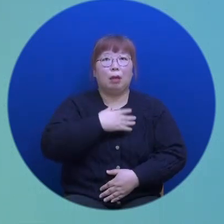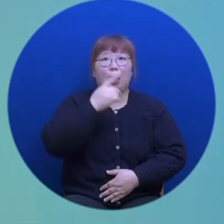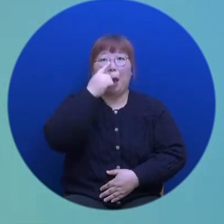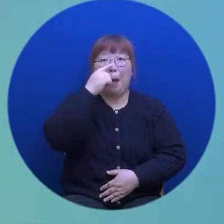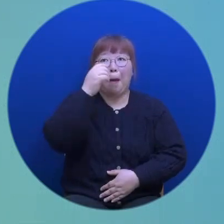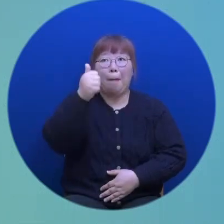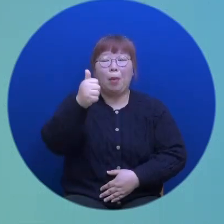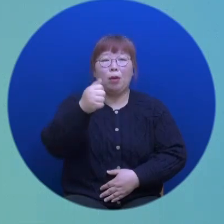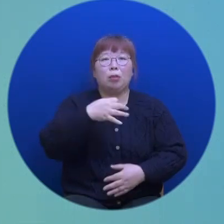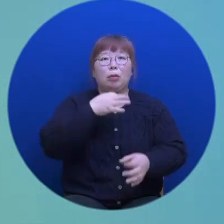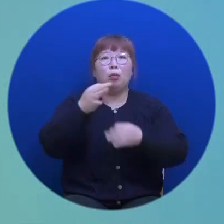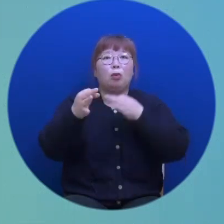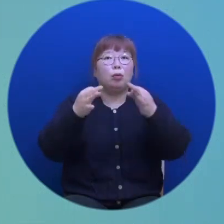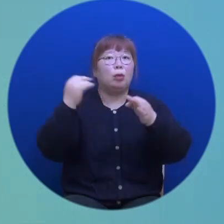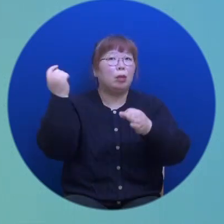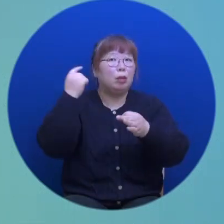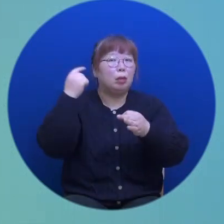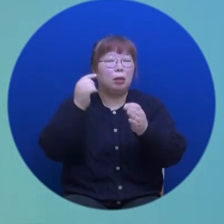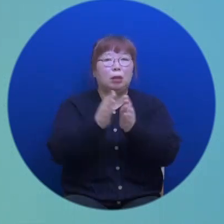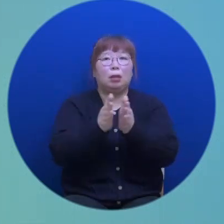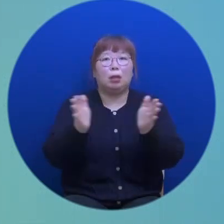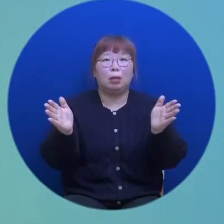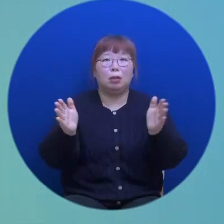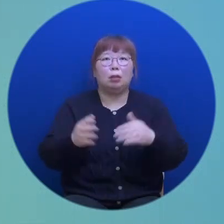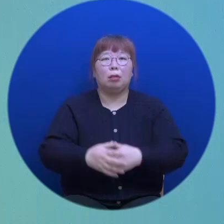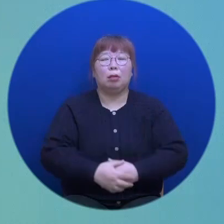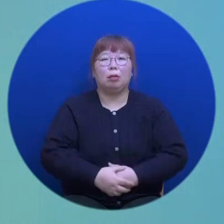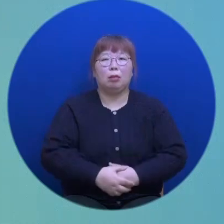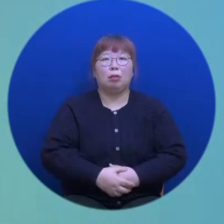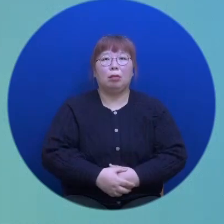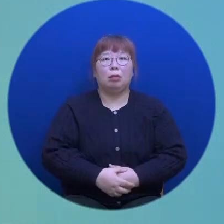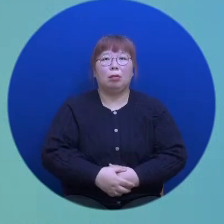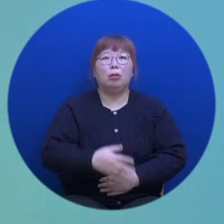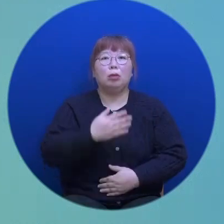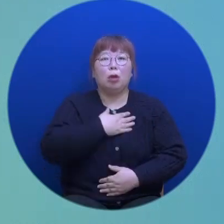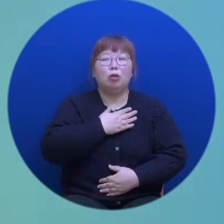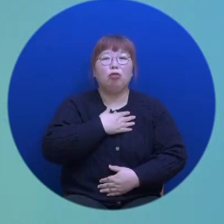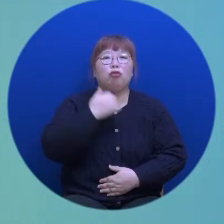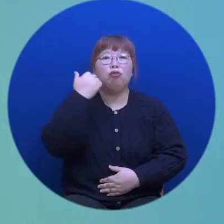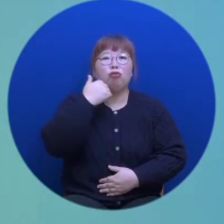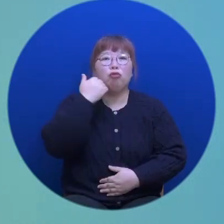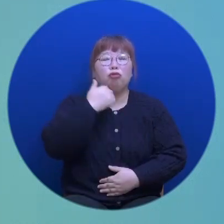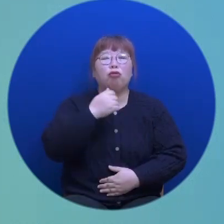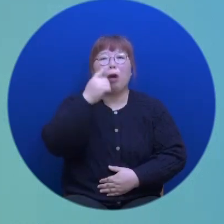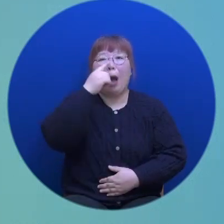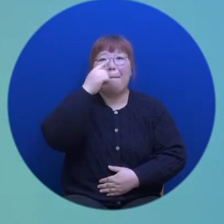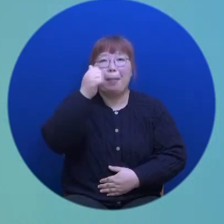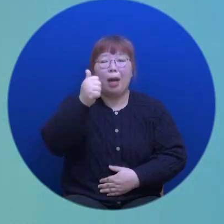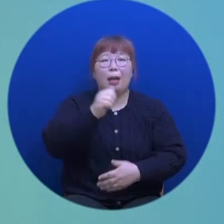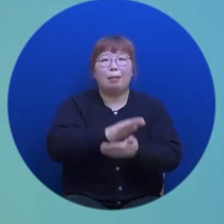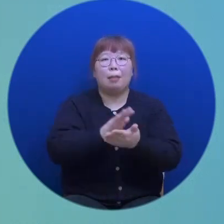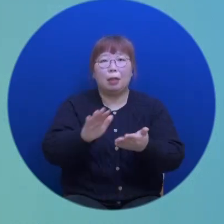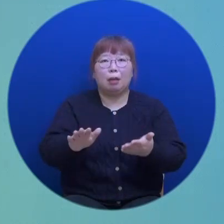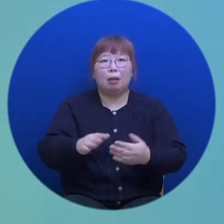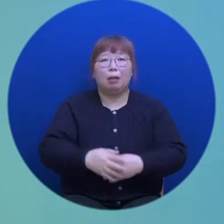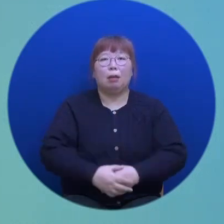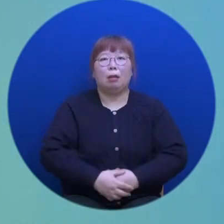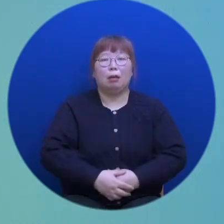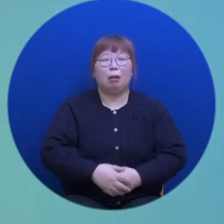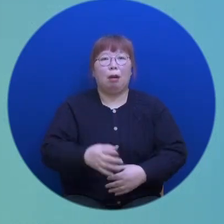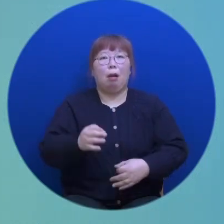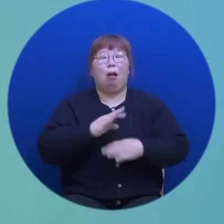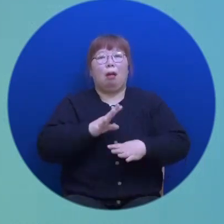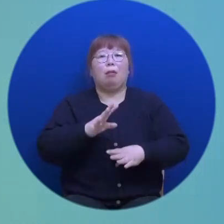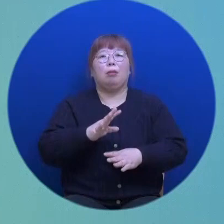아버지의 목소리가 들리는 거예요. 저는 누구누구의 아버지입니다 라는 목소리가 들려요. 깜짝